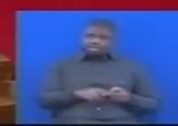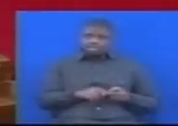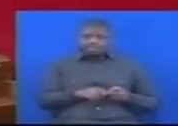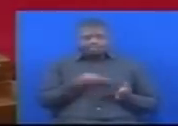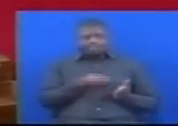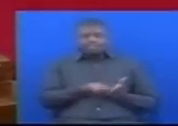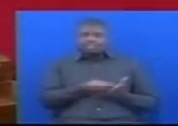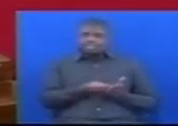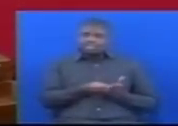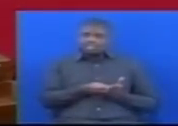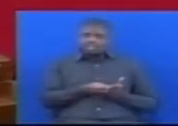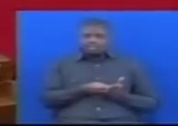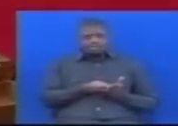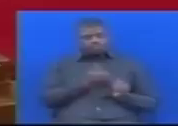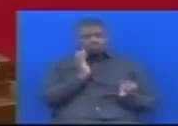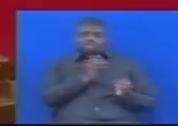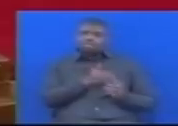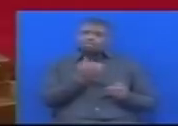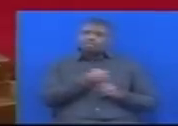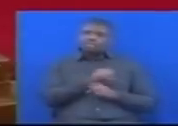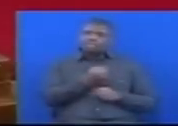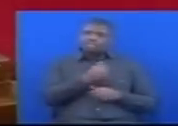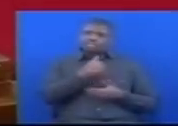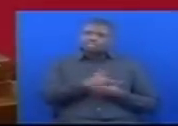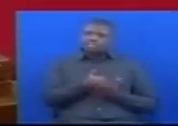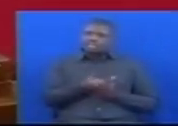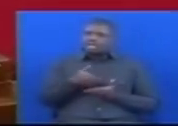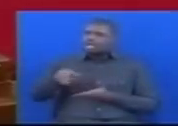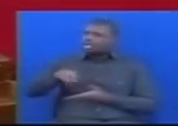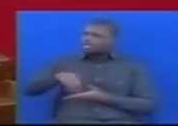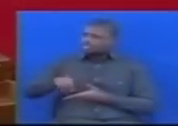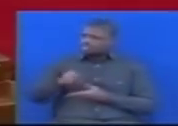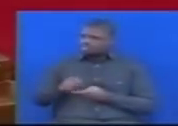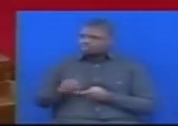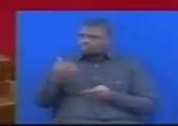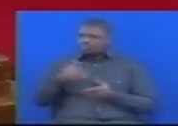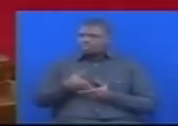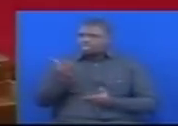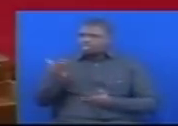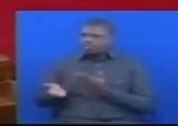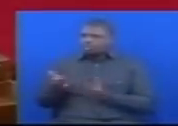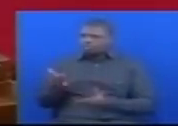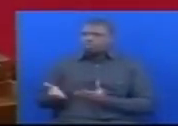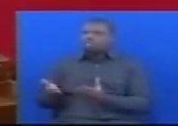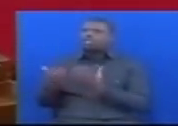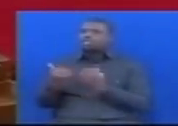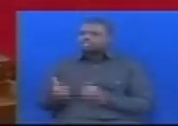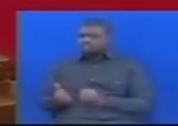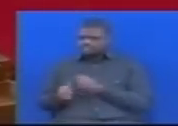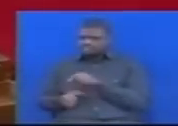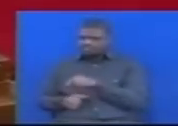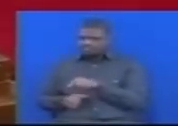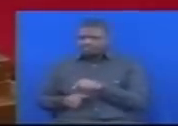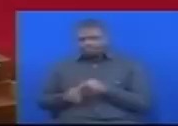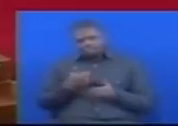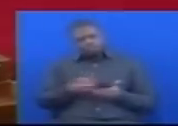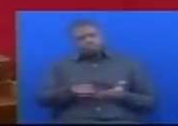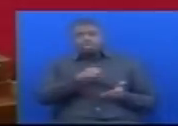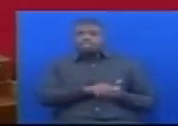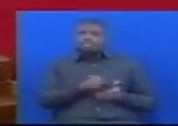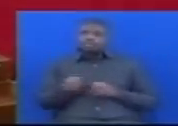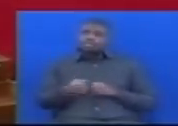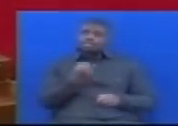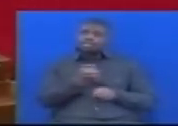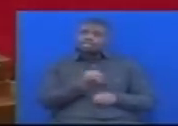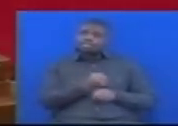kutenga fedha kila mwaka kwa ajili ya watumishi wa sekta ya ardhi ili kufikia kiwango kinachohitajika na hivyo kuongeza